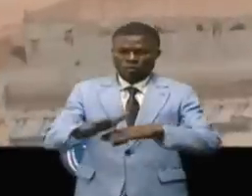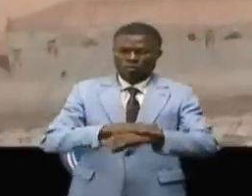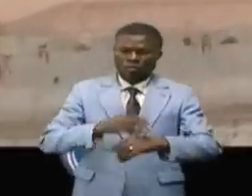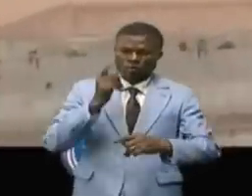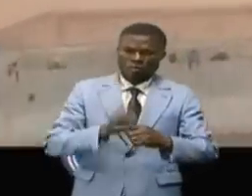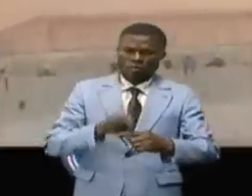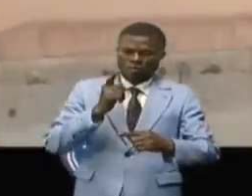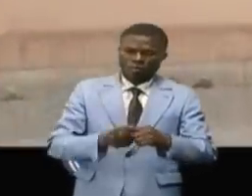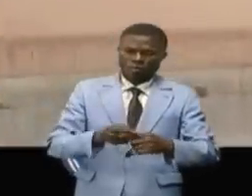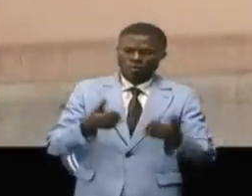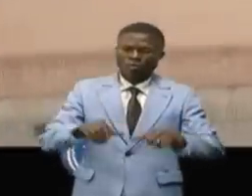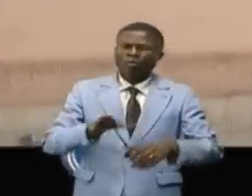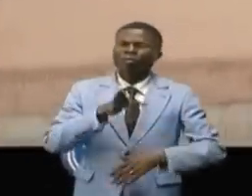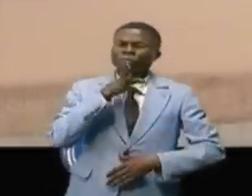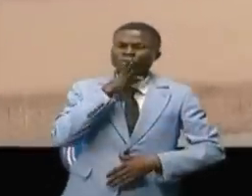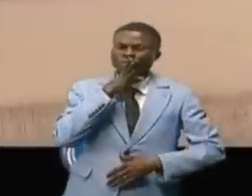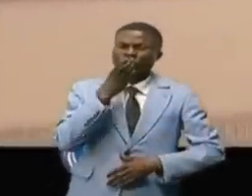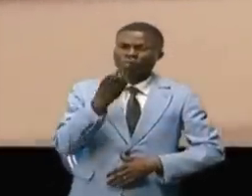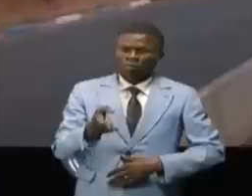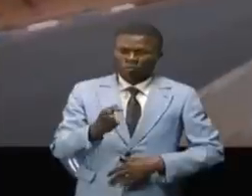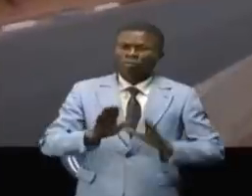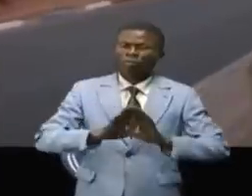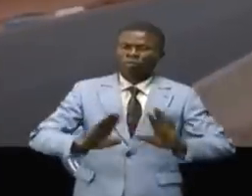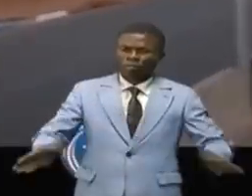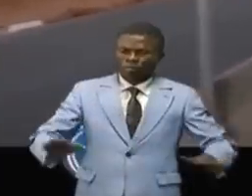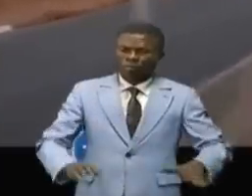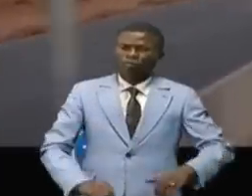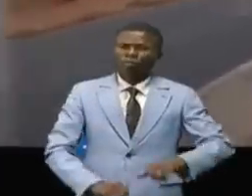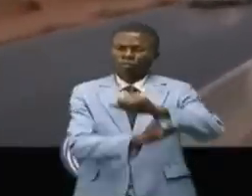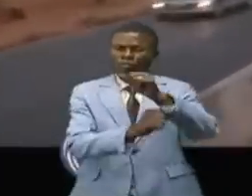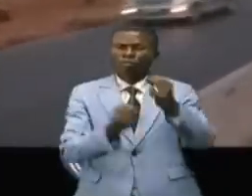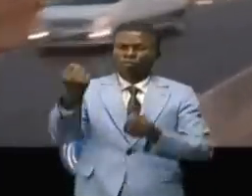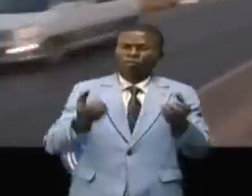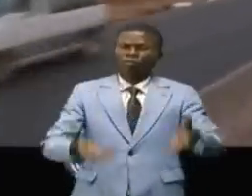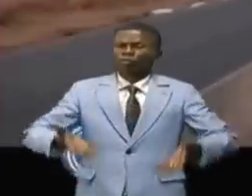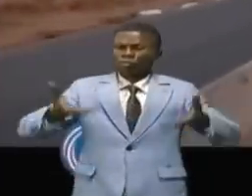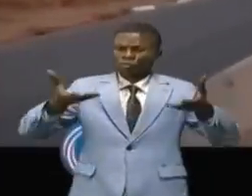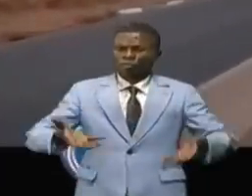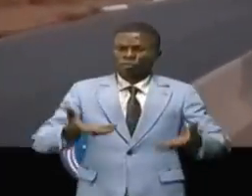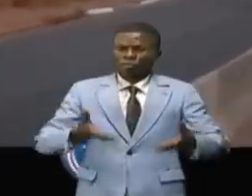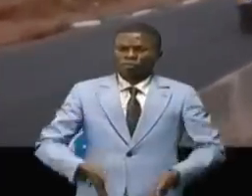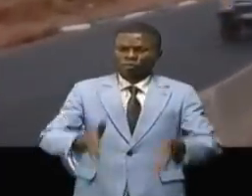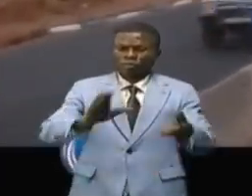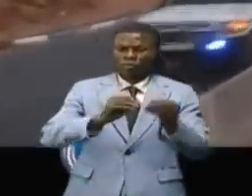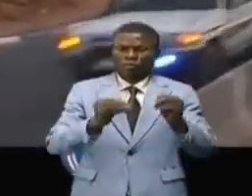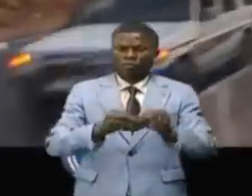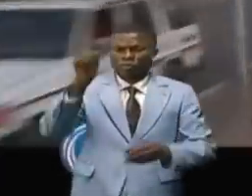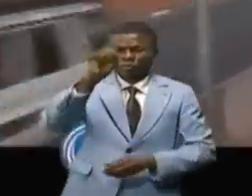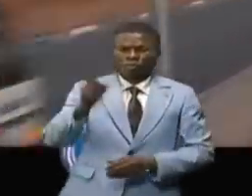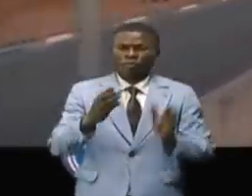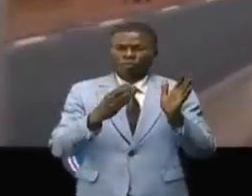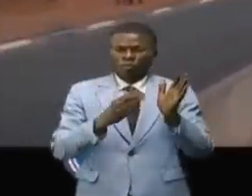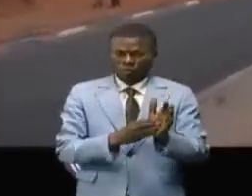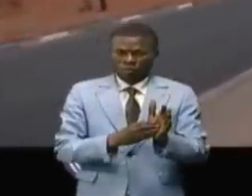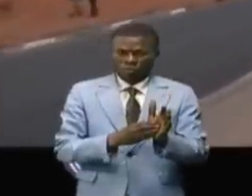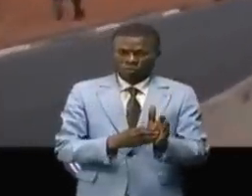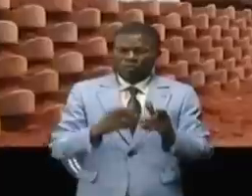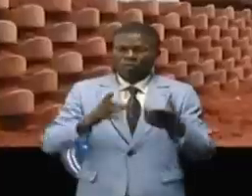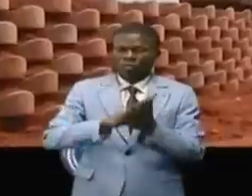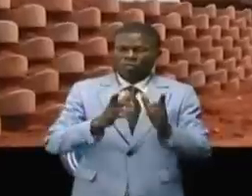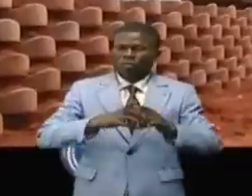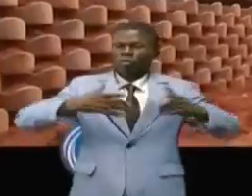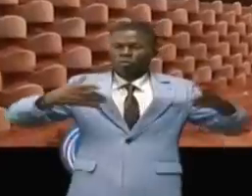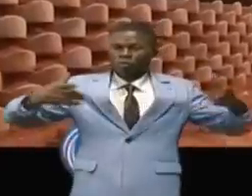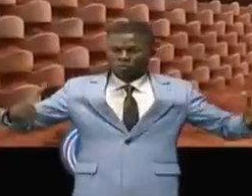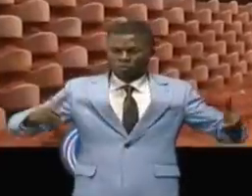une durée plus longue ainsi que sa capacité à amortir le choc la route nationale numéro 39 étant élargi à